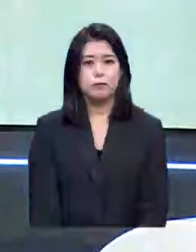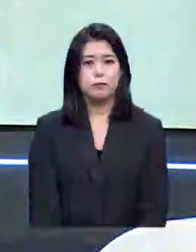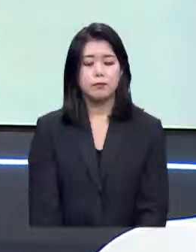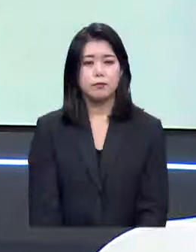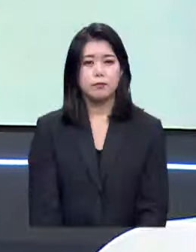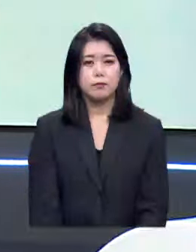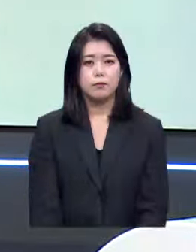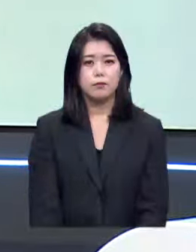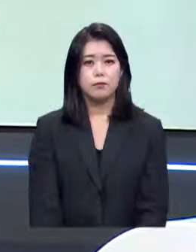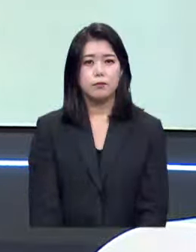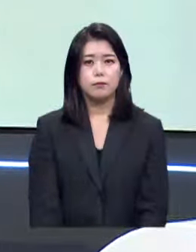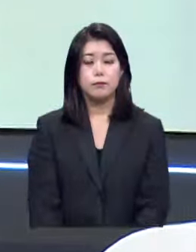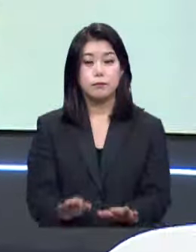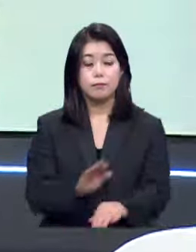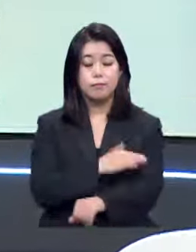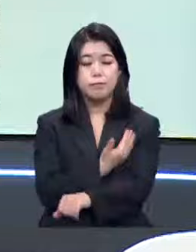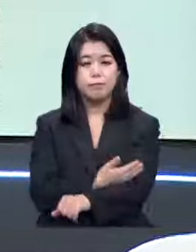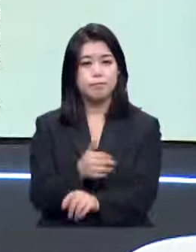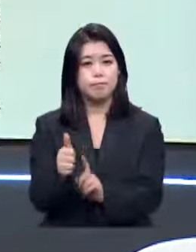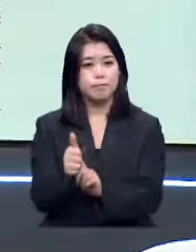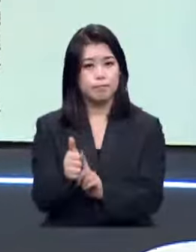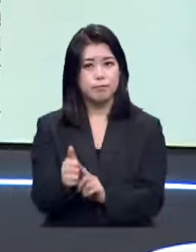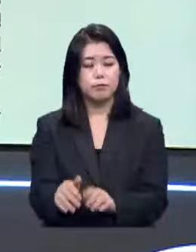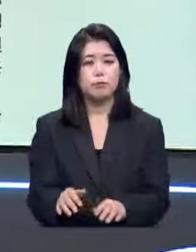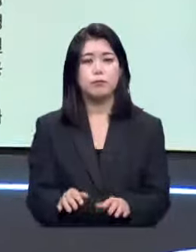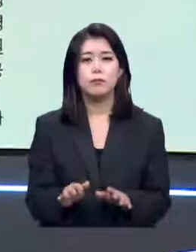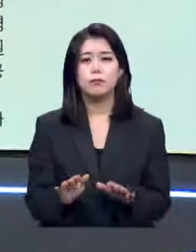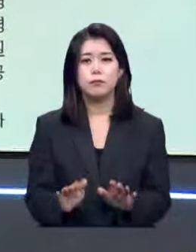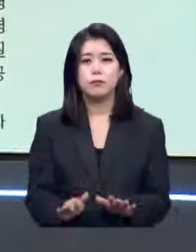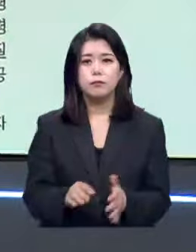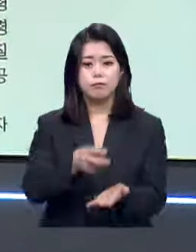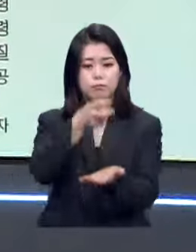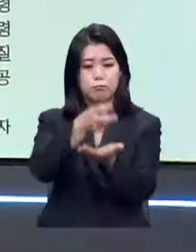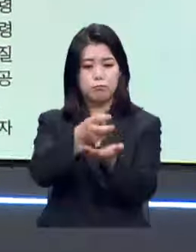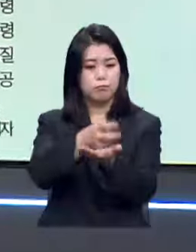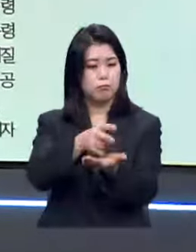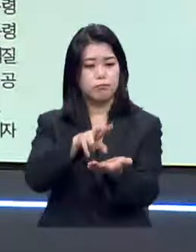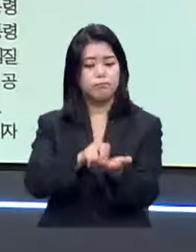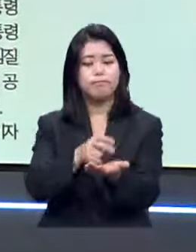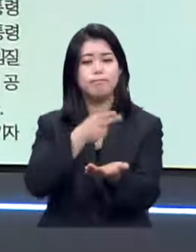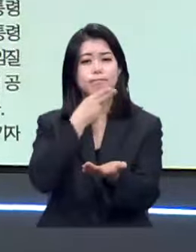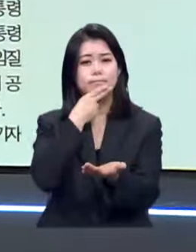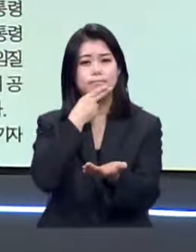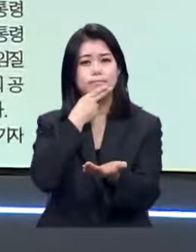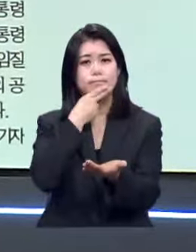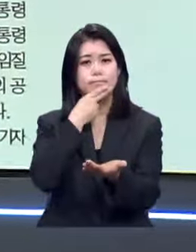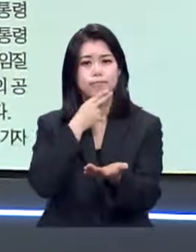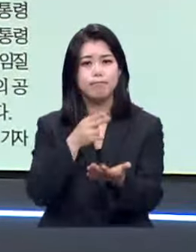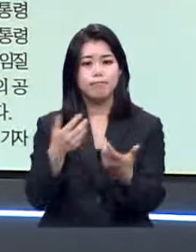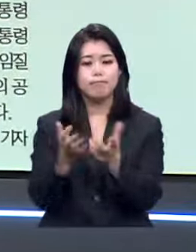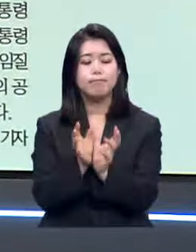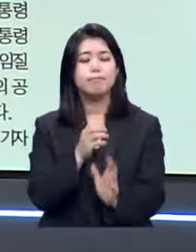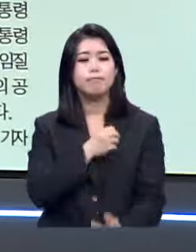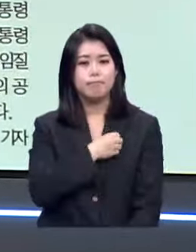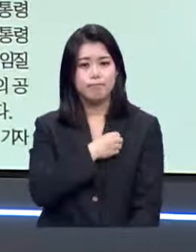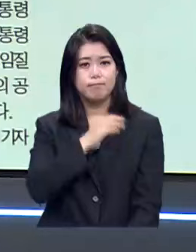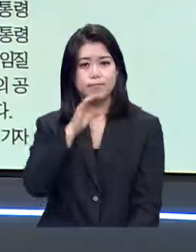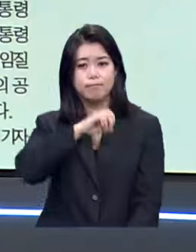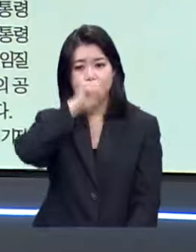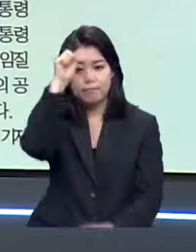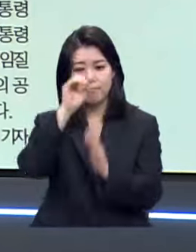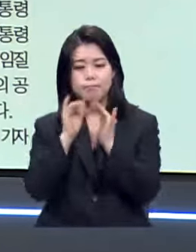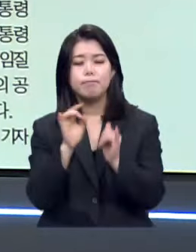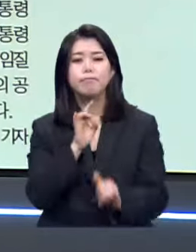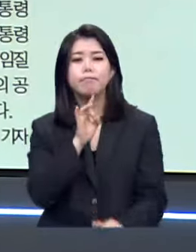않겠습니까네 지금 권성동 의원은 아니 이게 법적으로 전혀 문제가 되지 않는다 그때 당원 입장에 당선인이 있었지